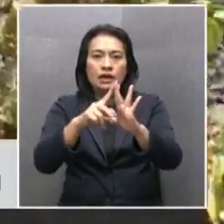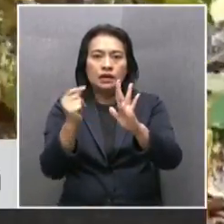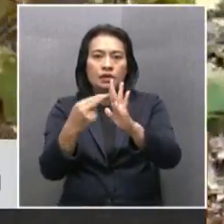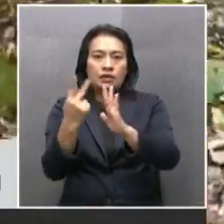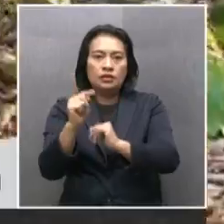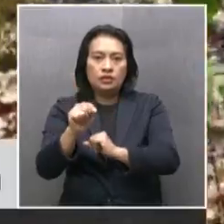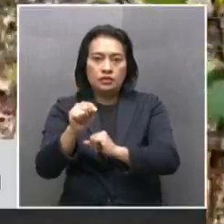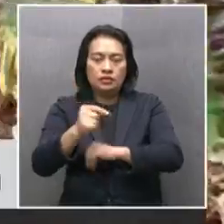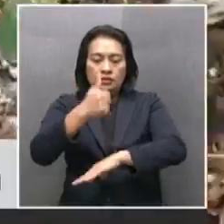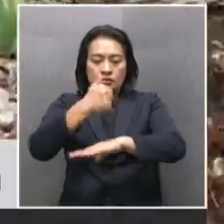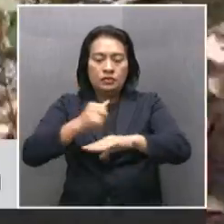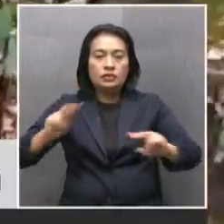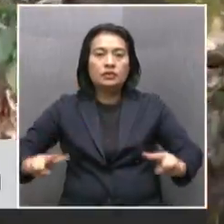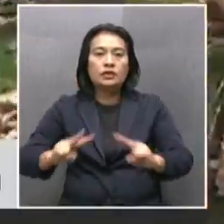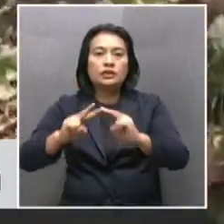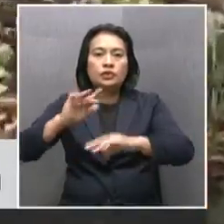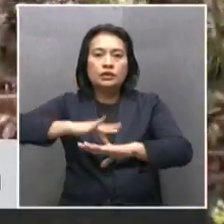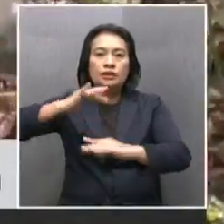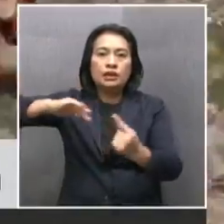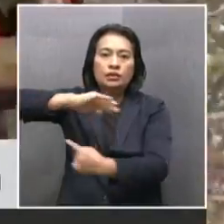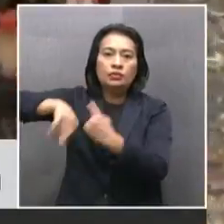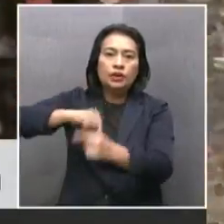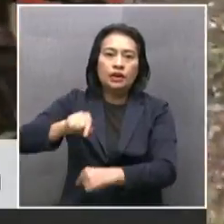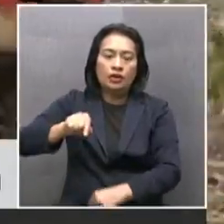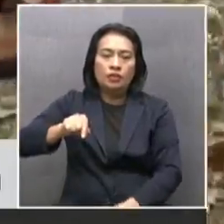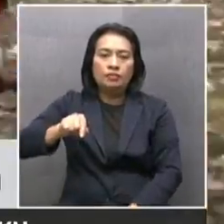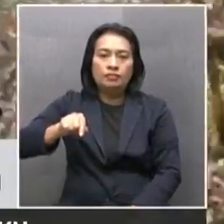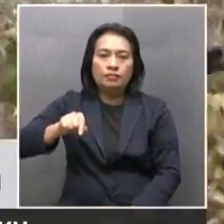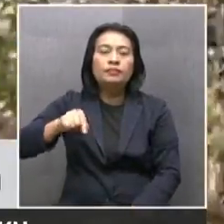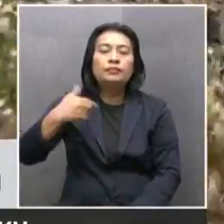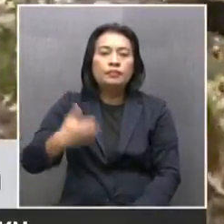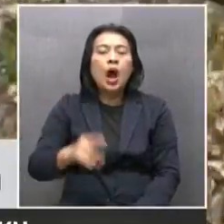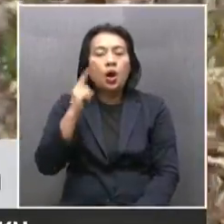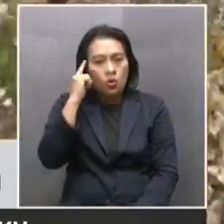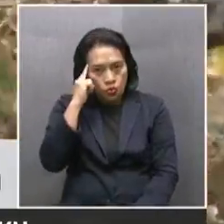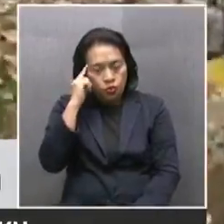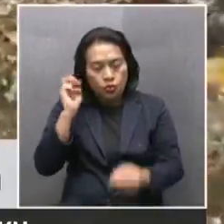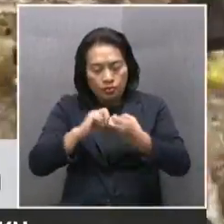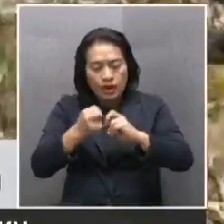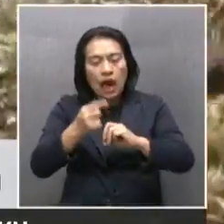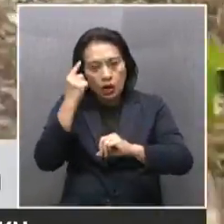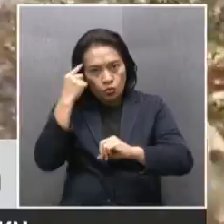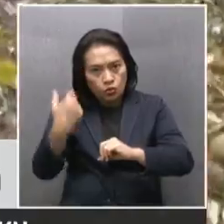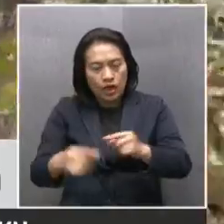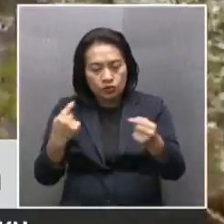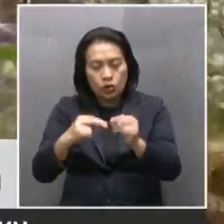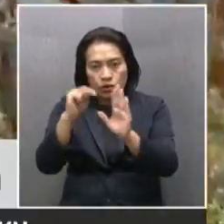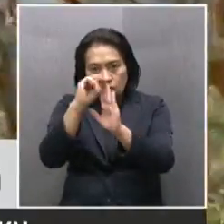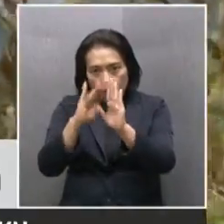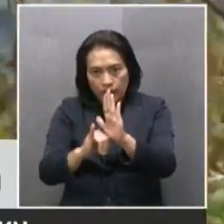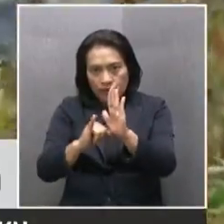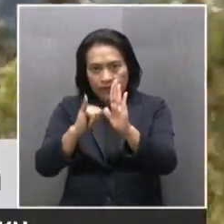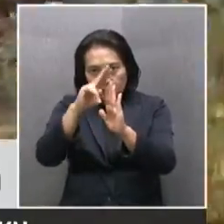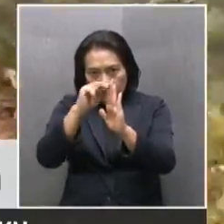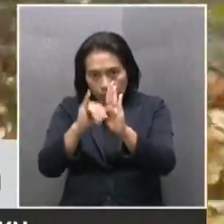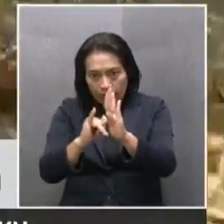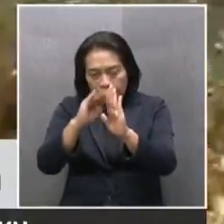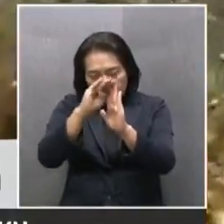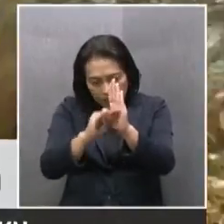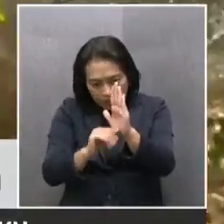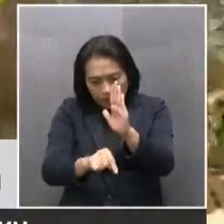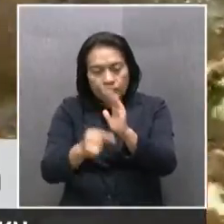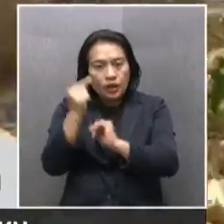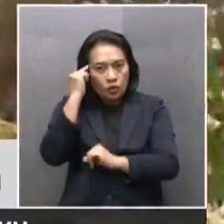นตรีว่าการกระทรวงทรัพยากรธรรมชาติและสิ่งแวดล้อมได้รับทราบปัญหาแล้วนะคะและมีนโยบายให้ดูแลเรื่องค่าตอบแทนสวัส